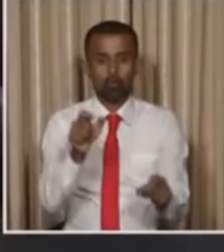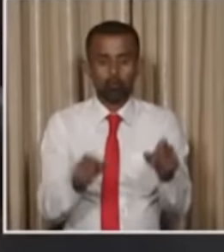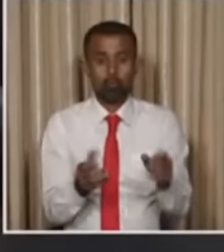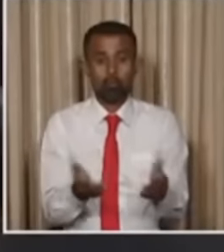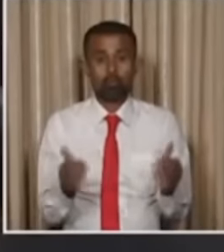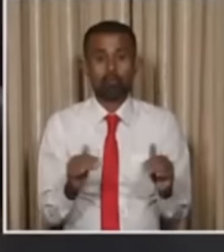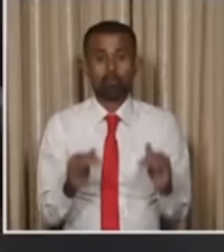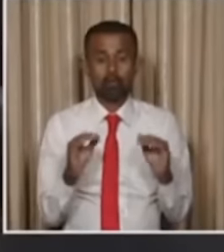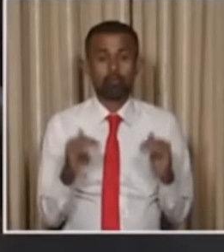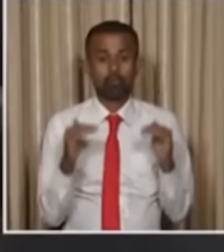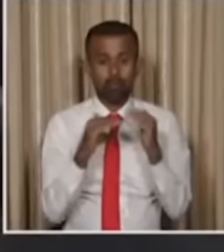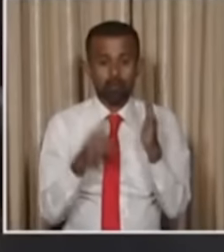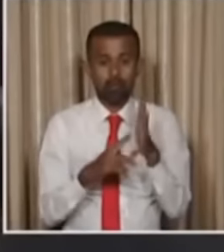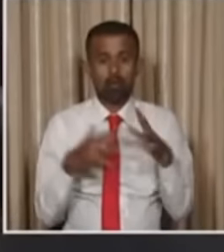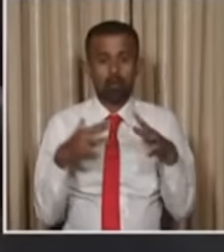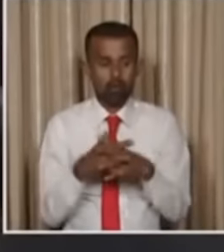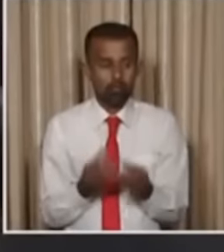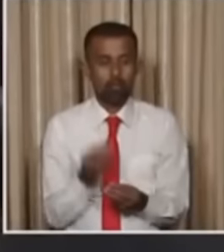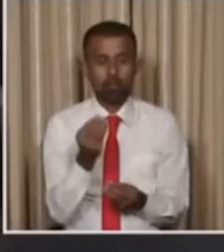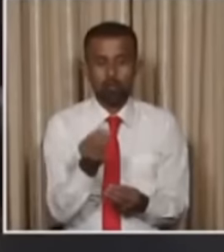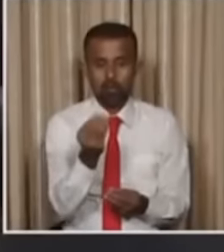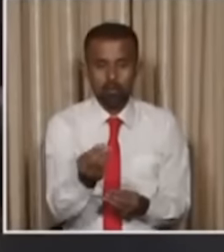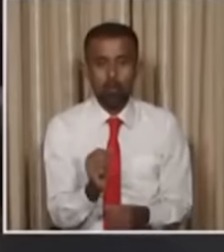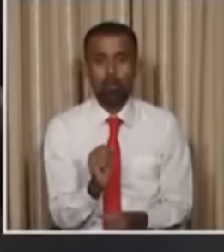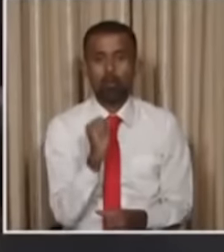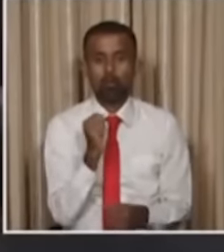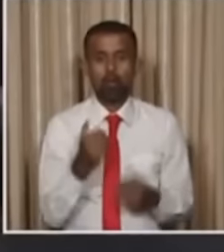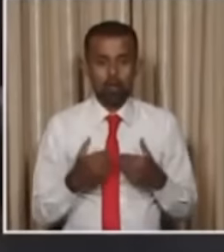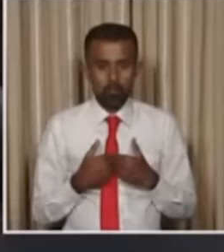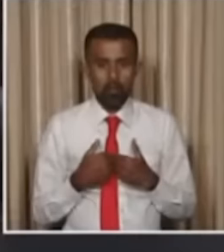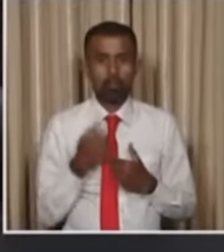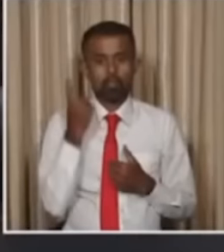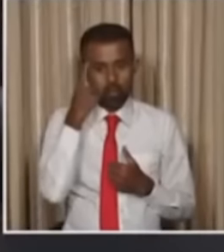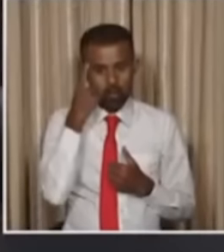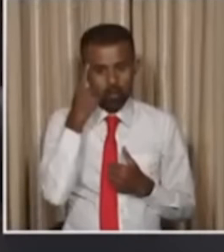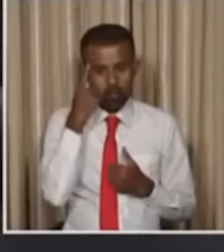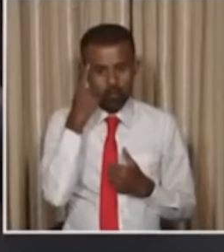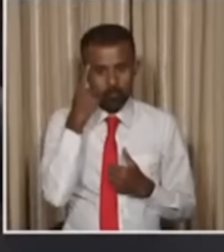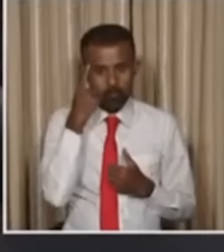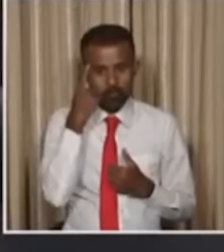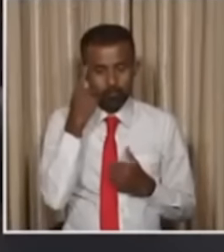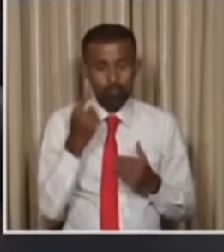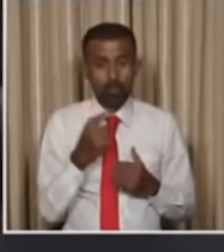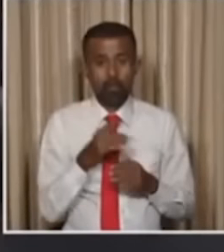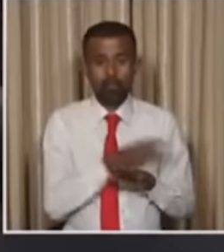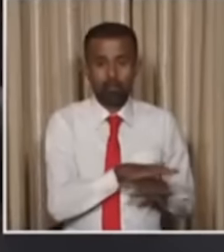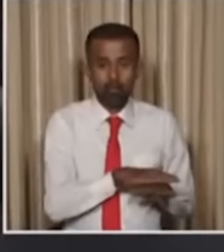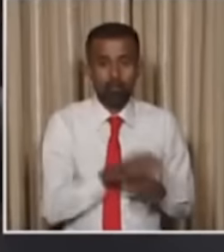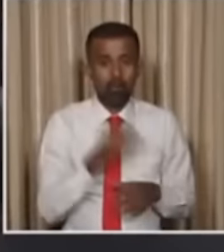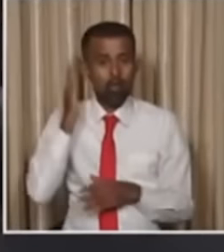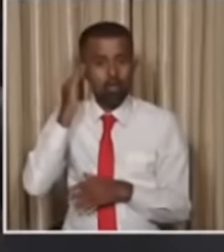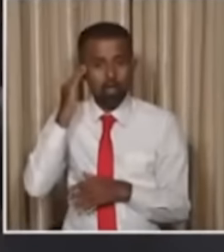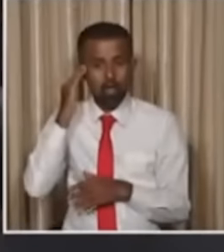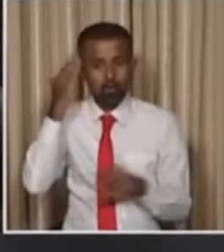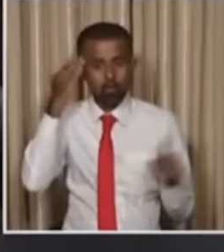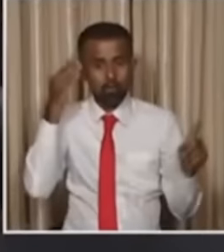වඩා සාධාරණ නීතියක් කොහොමද ක්‍රියාත්මක වෙන්න ඕනේ? අපි දන්නවා ගරු සභාපතිතුමා දරුවන් සහ ගැහැණුන්